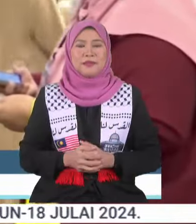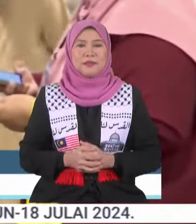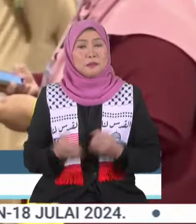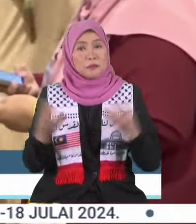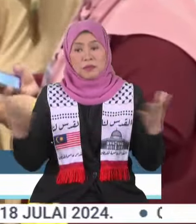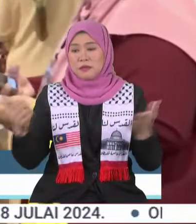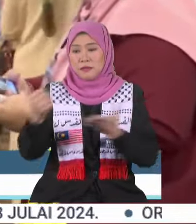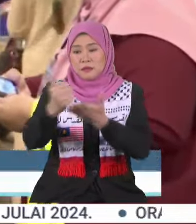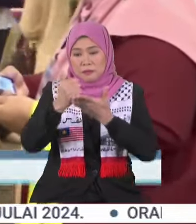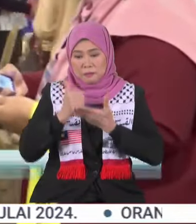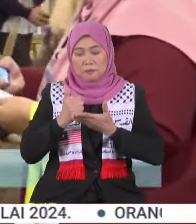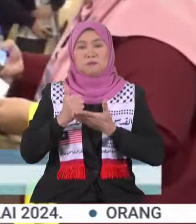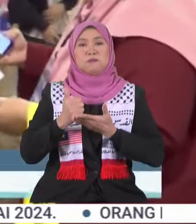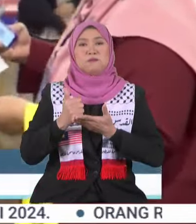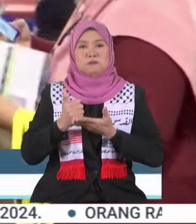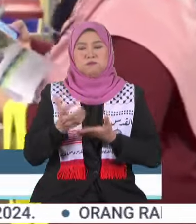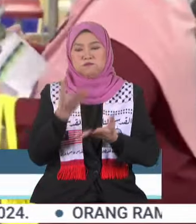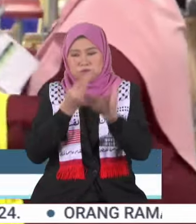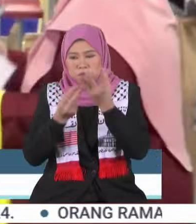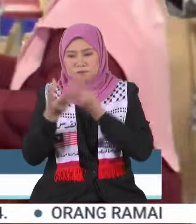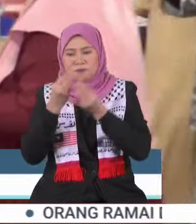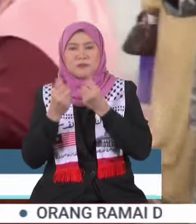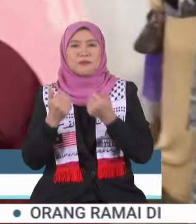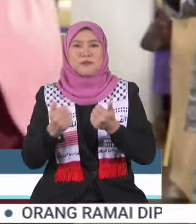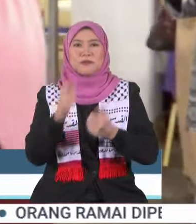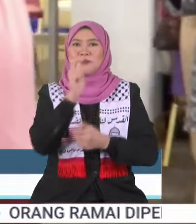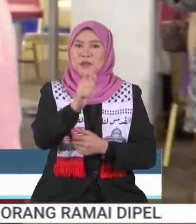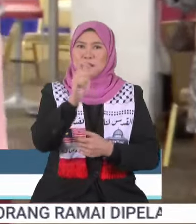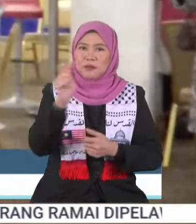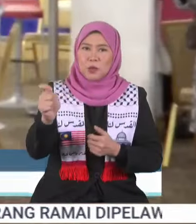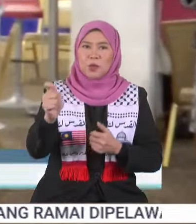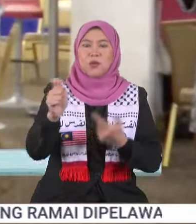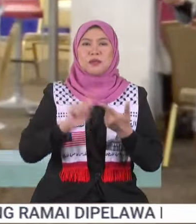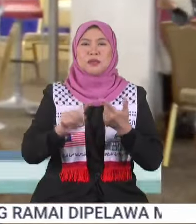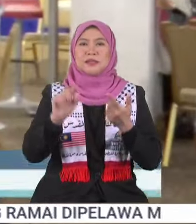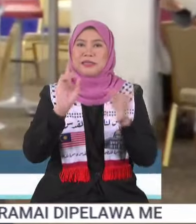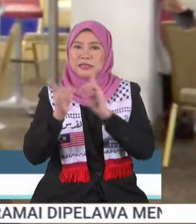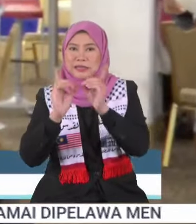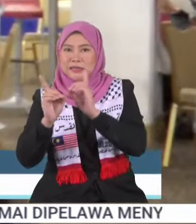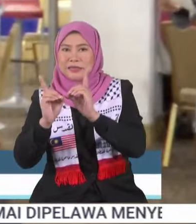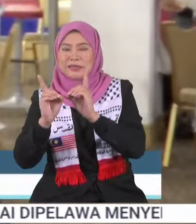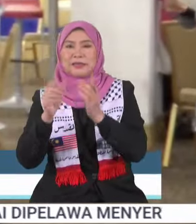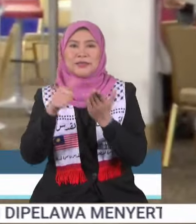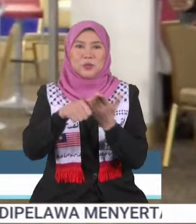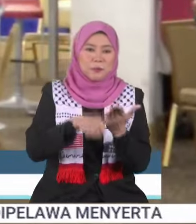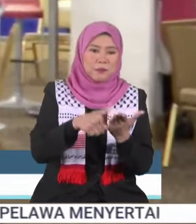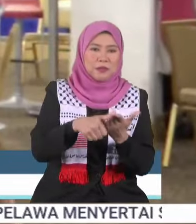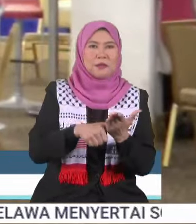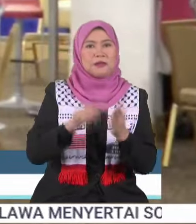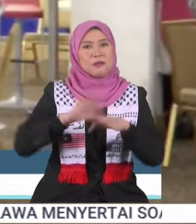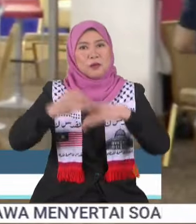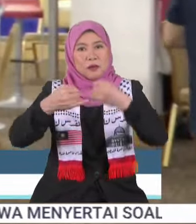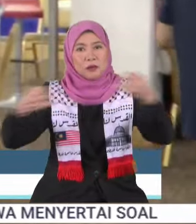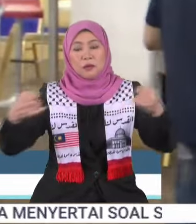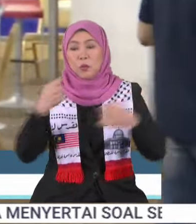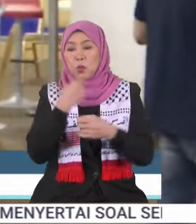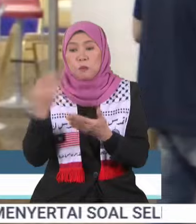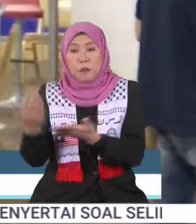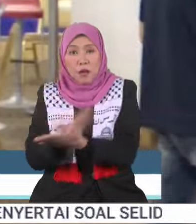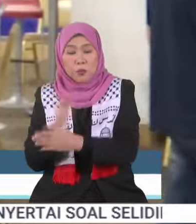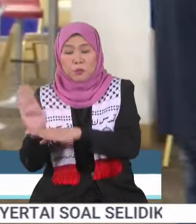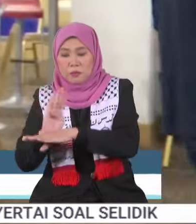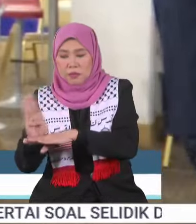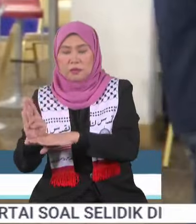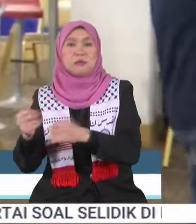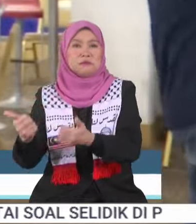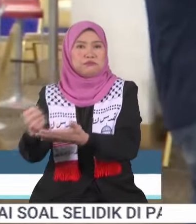dapat membantu sebab terutamanya sekali macam TikTok Shop, ada semol, lepas tu macam usahawan-usahawan bawah yang baru nak naik, semua